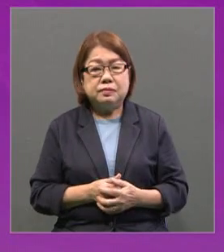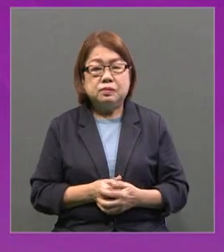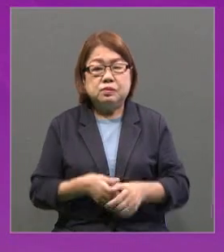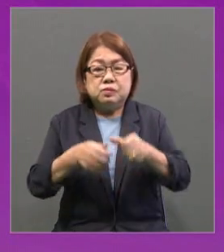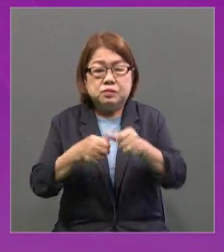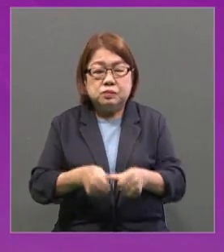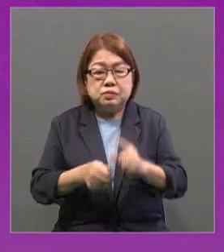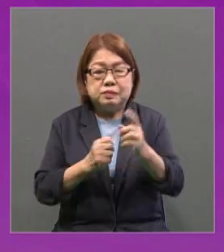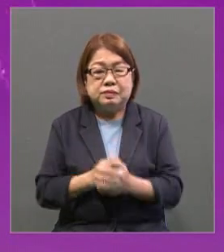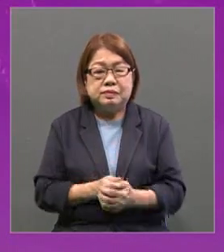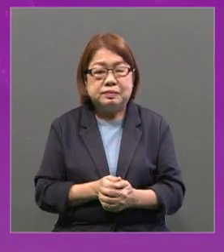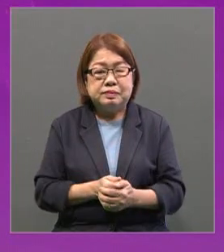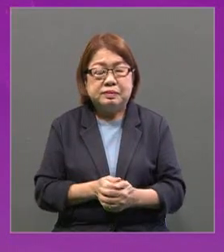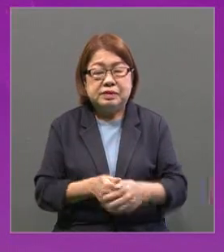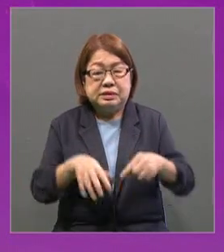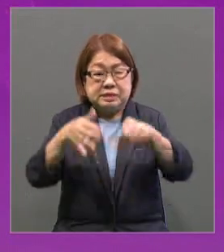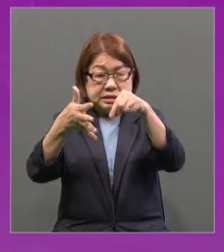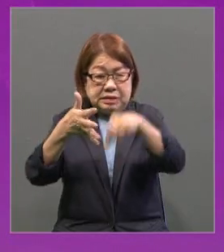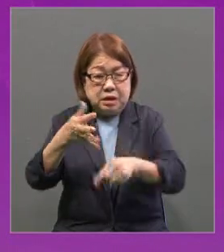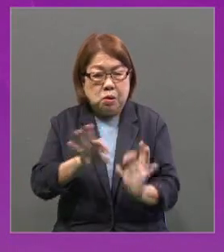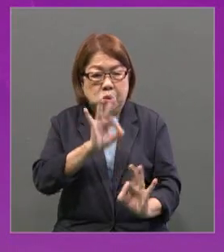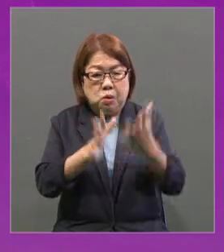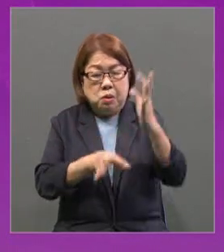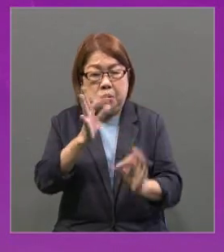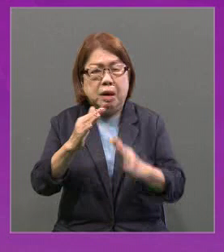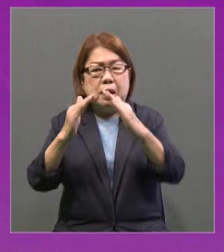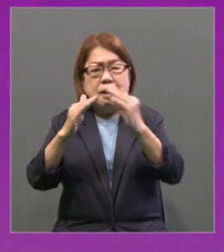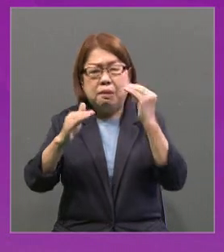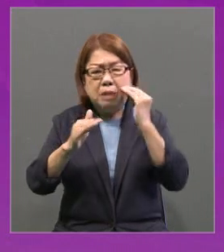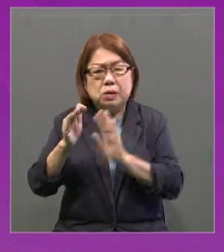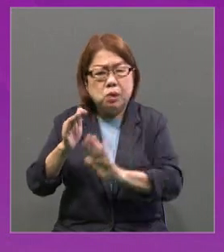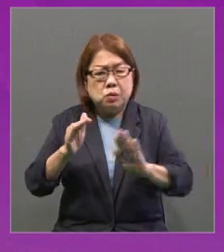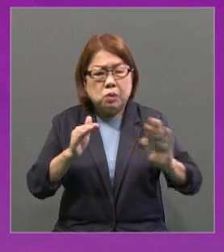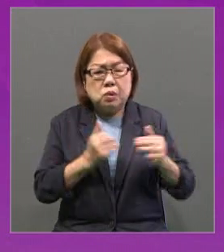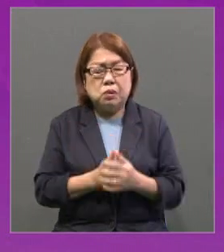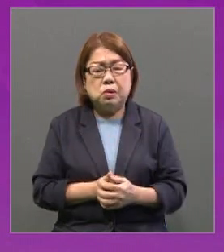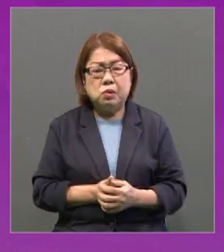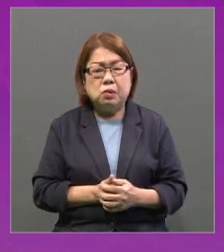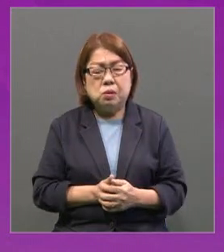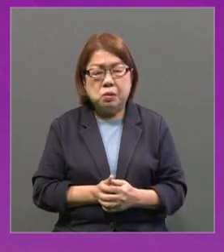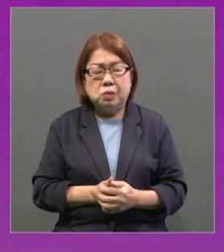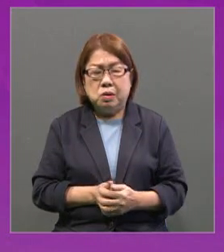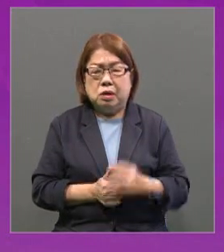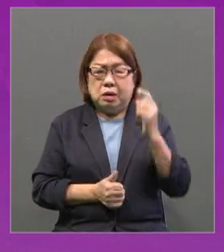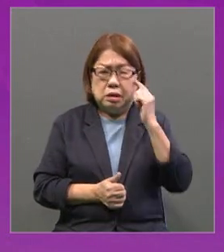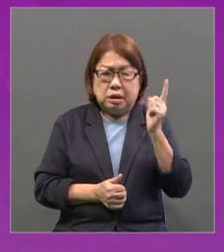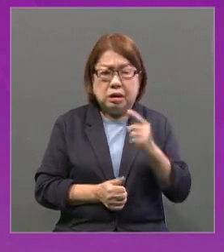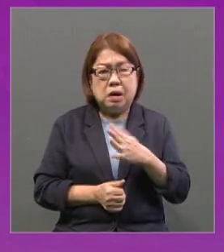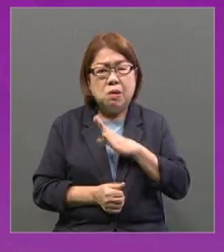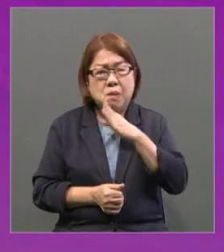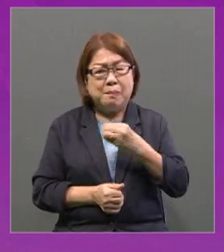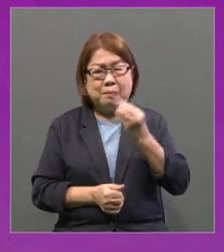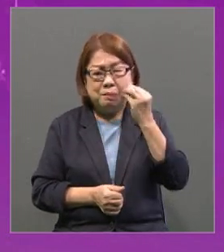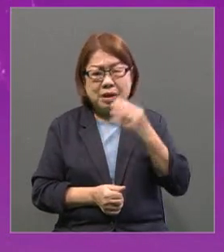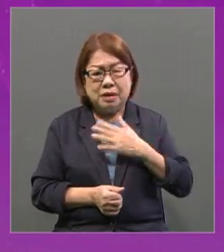นคือจุดบริเวณที่เกิดแล้วข้างหลังข้างล่างเนี่ยบ้านเรือนประชาชนทั้งนั้นน่ะคือนึกสภาพว่าถ้าเราอยู่ตรงนั้น